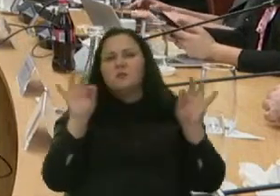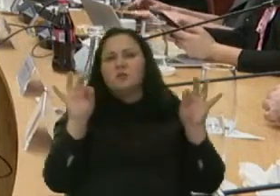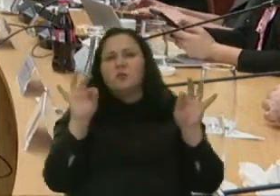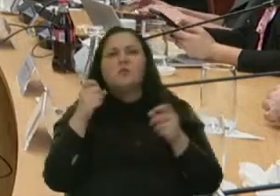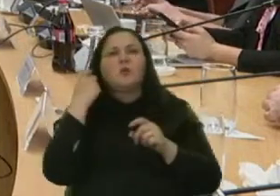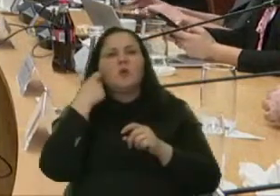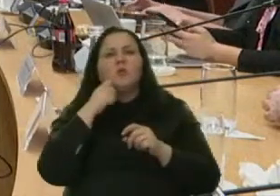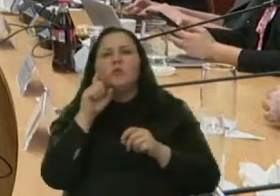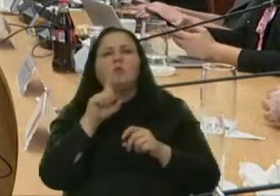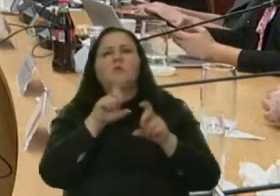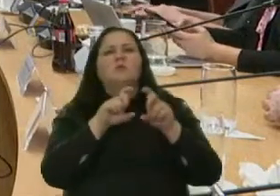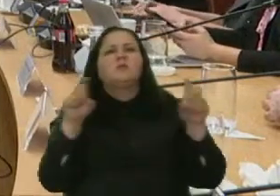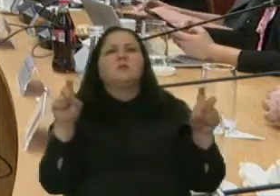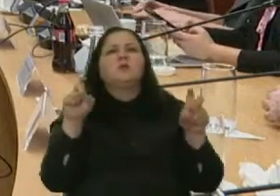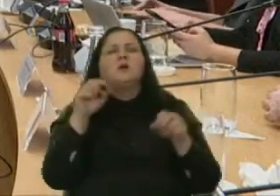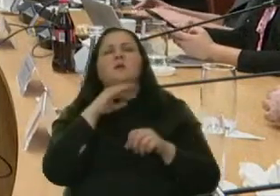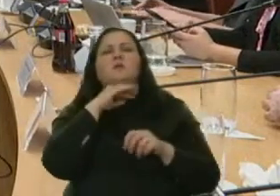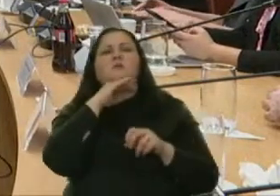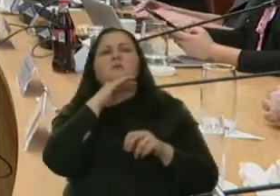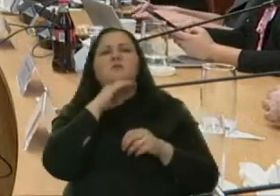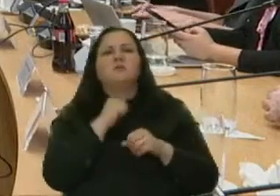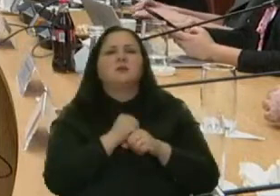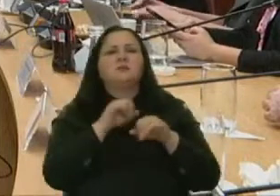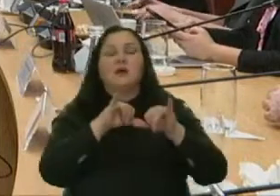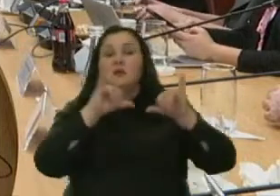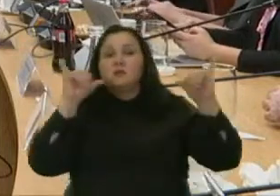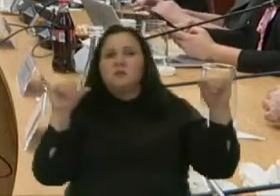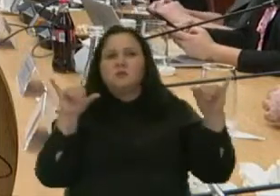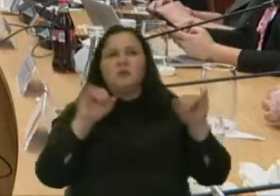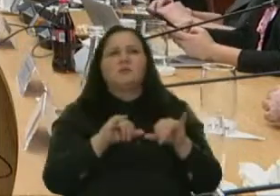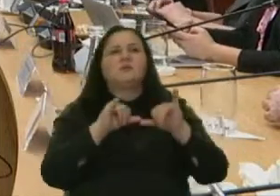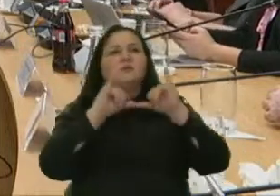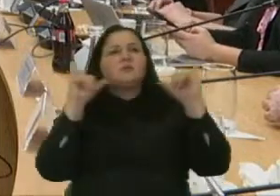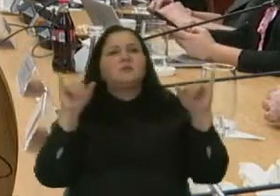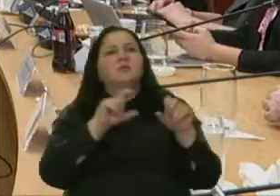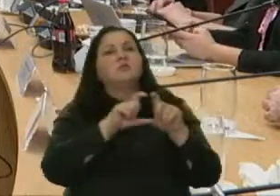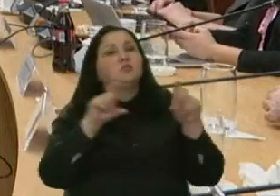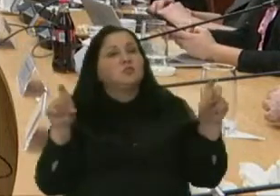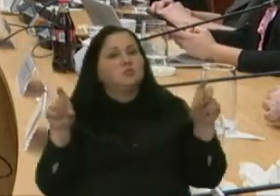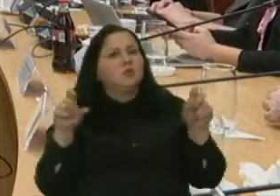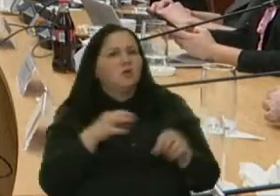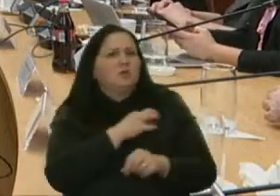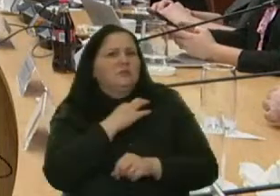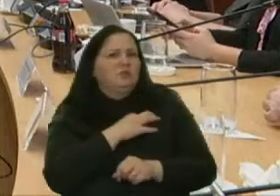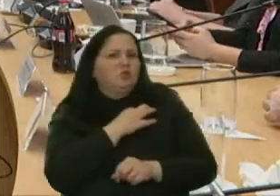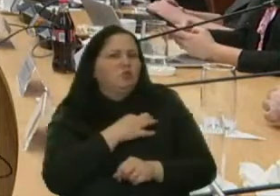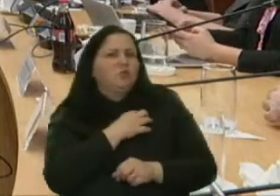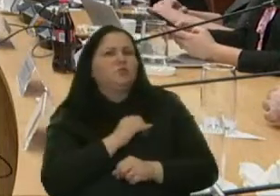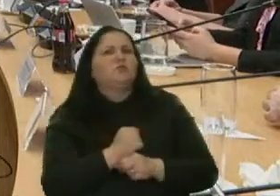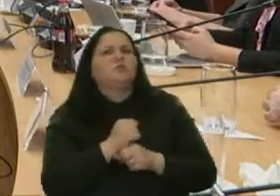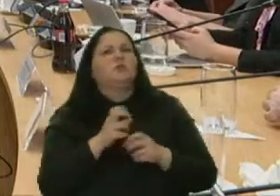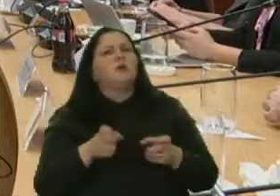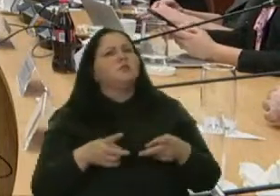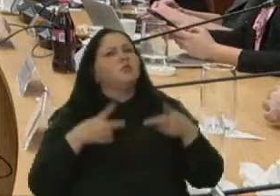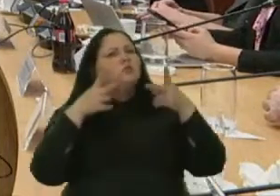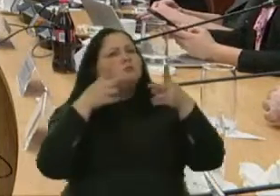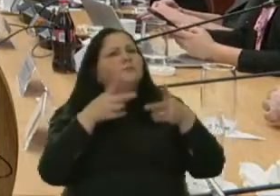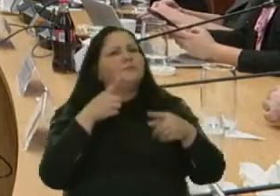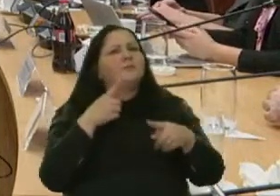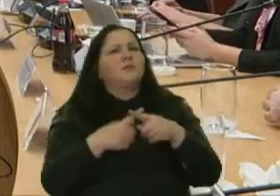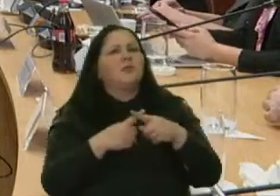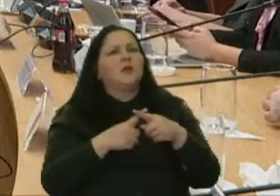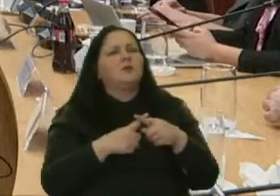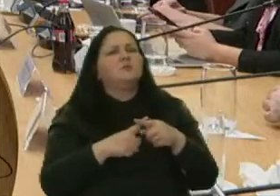Clujul nu datorită doar administrației s a dezvoltat s a dezvoltat datorită studenților datorită infrastructurii datorită